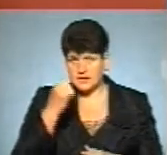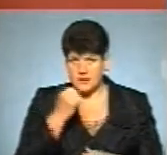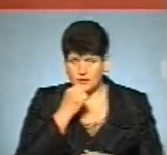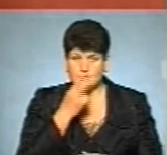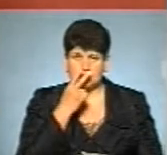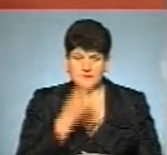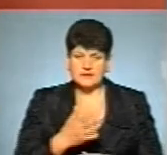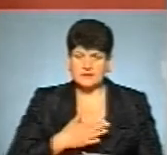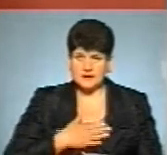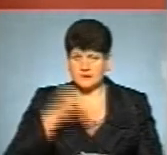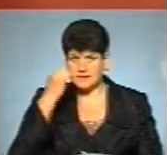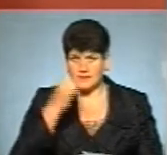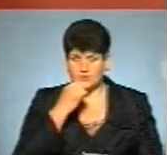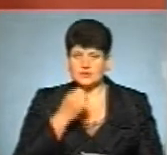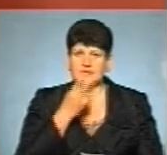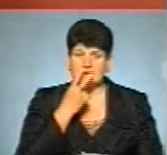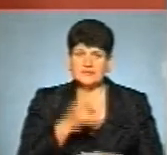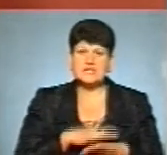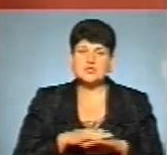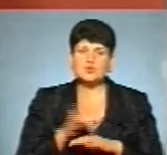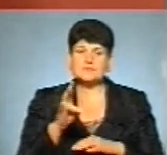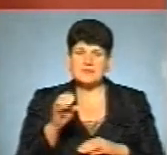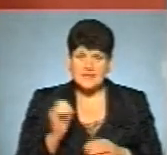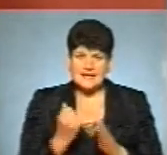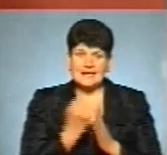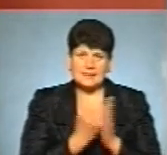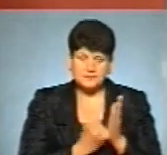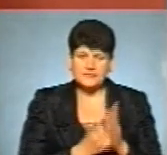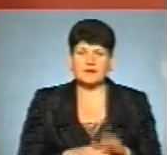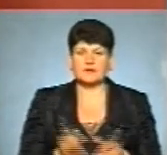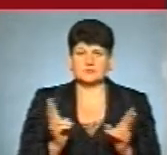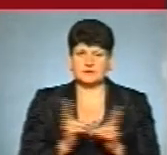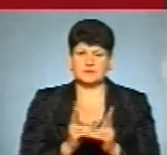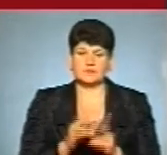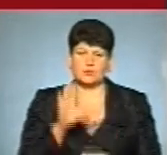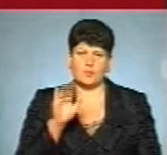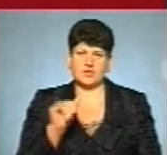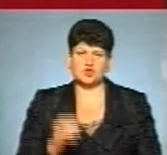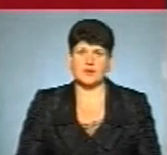дивилися нас, дякую, що дивитесь Суспільне. Зустрінемося тут, як завжди. До побачення.